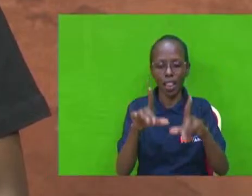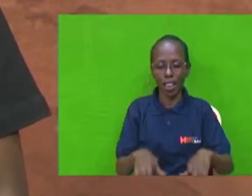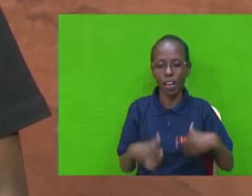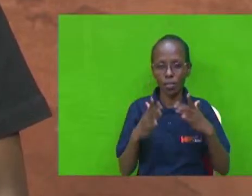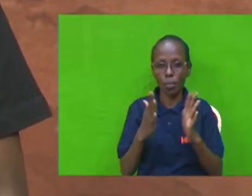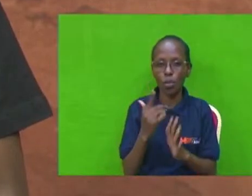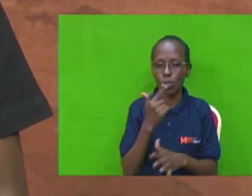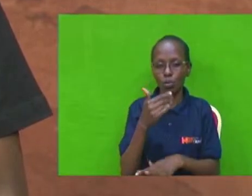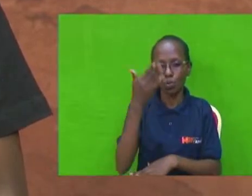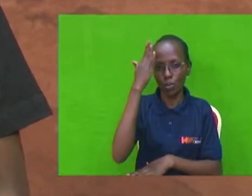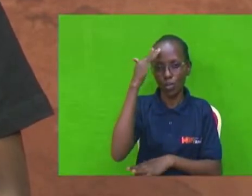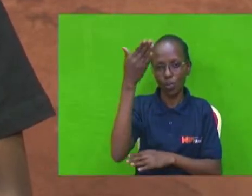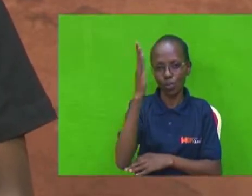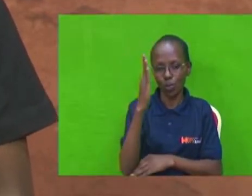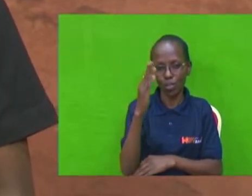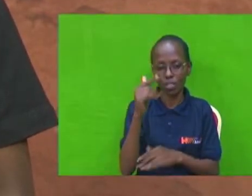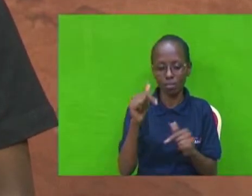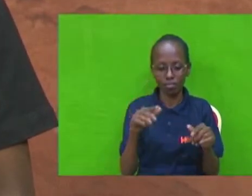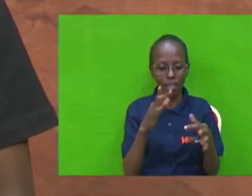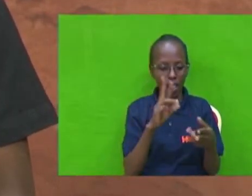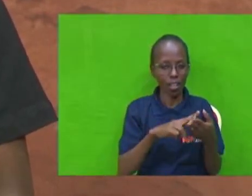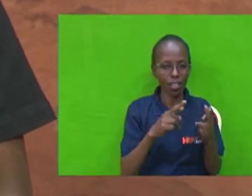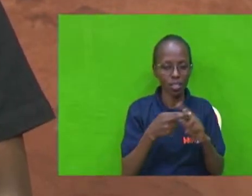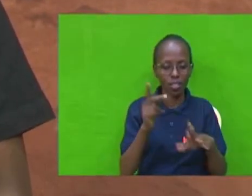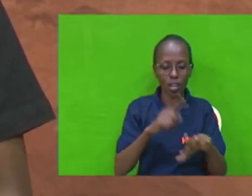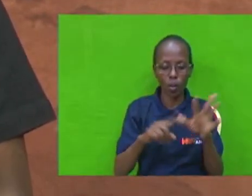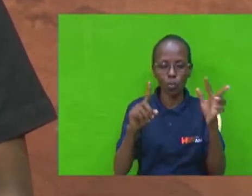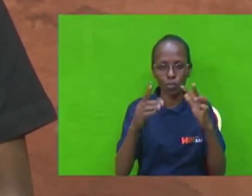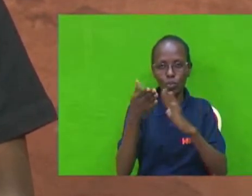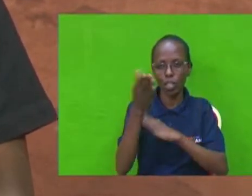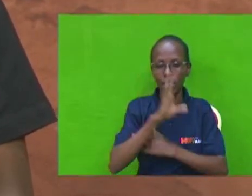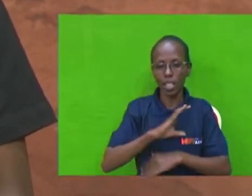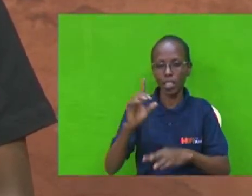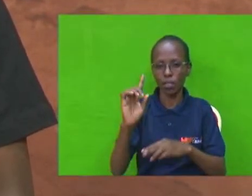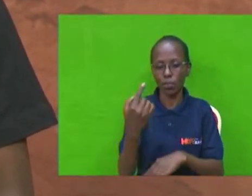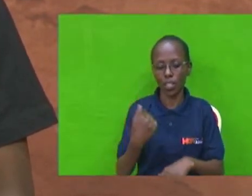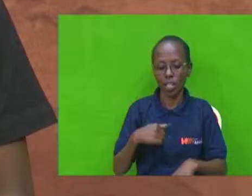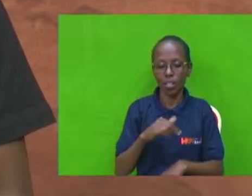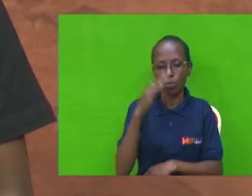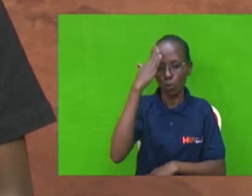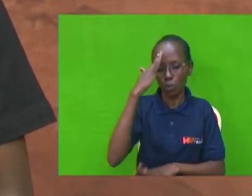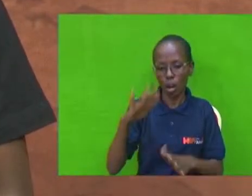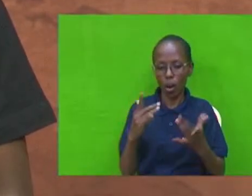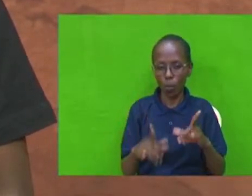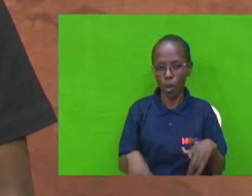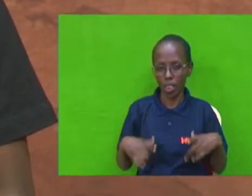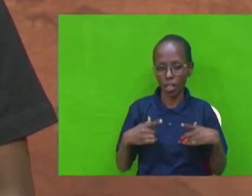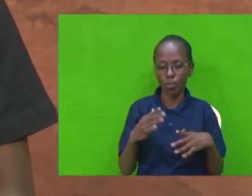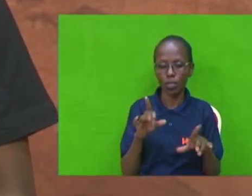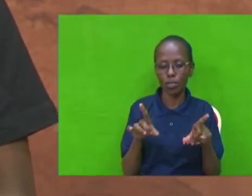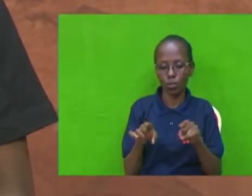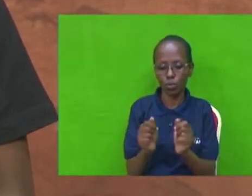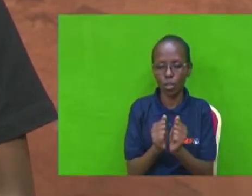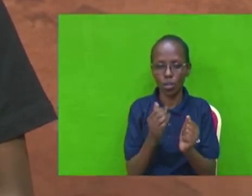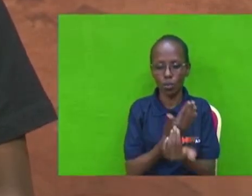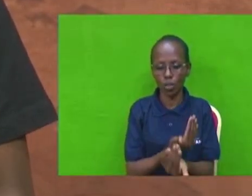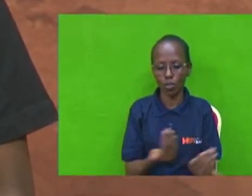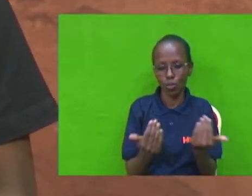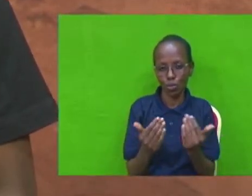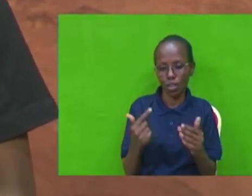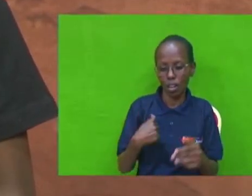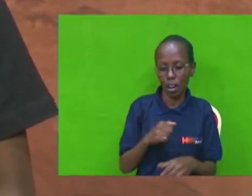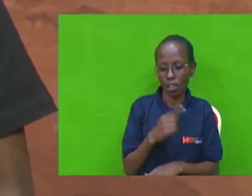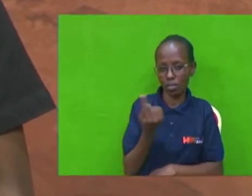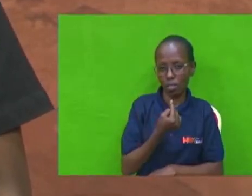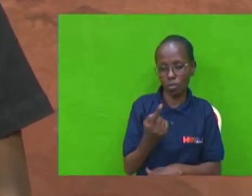aliyemjua Mungu. Na katika haya mahusiano tunapomtanguliza Kristo, tutajua tutaishi vipi na watoto wetu, sisi wenyewe